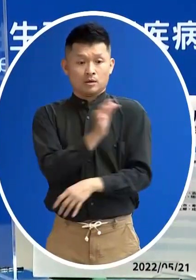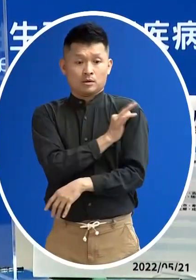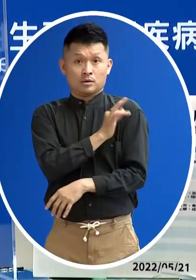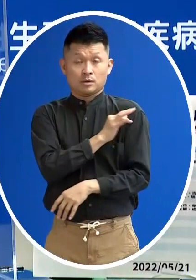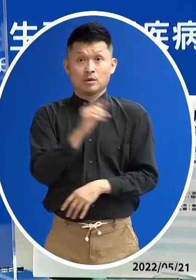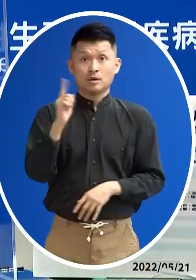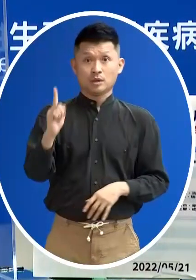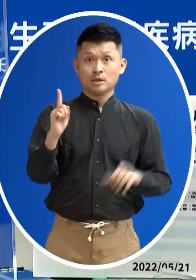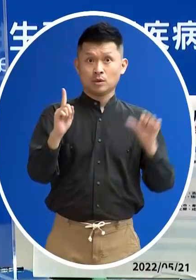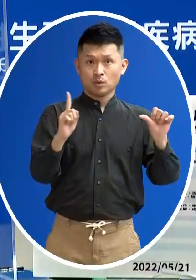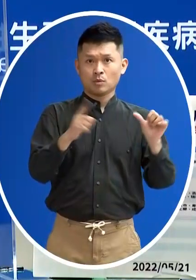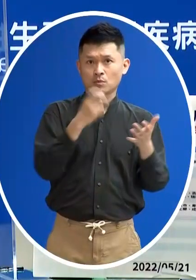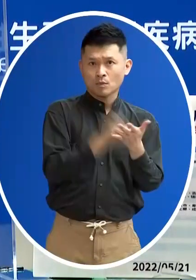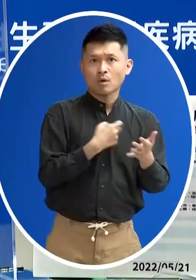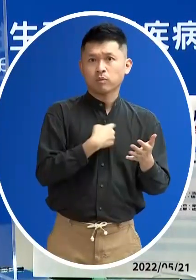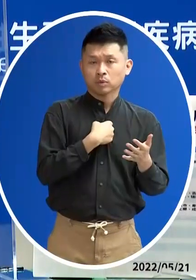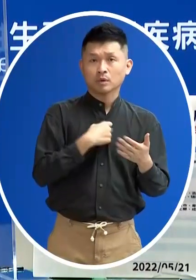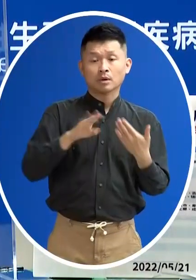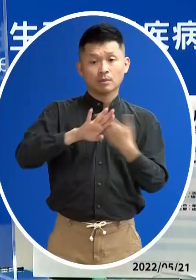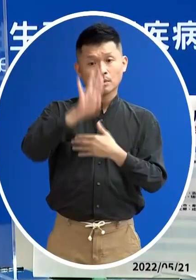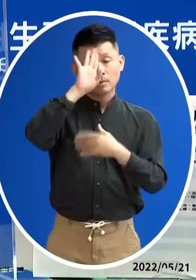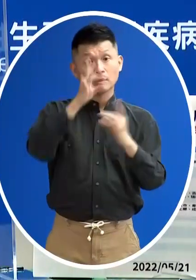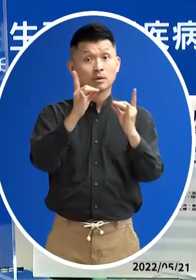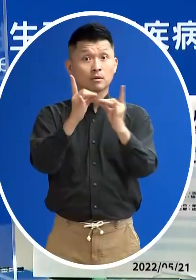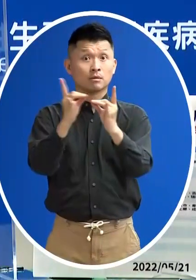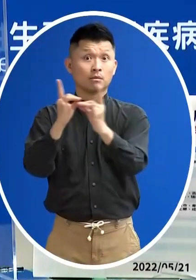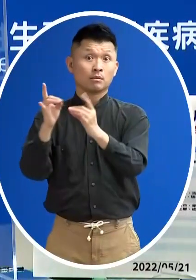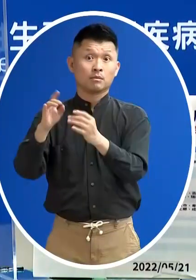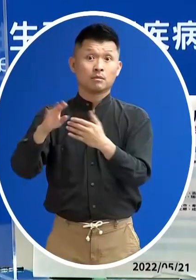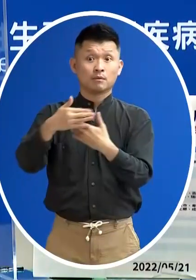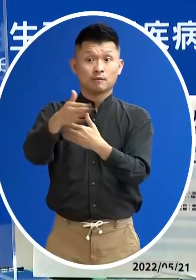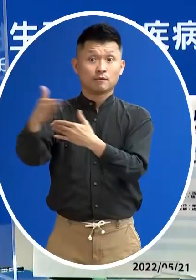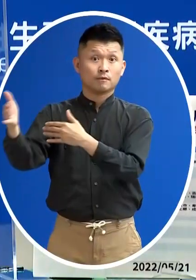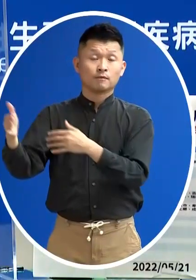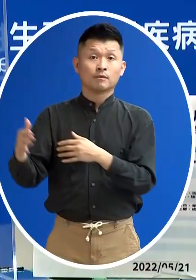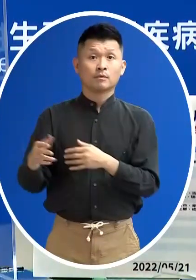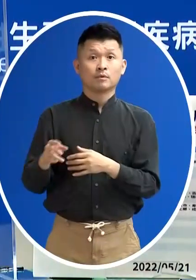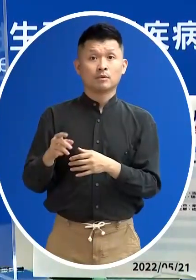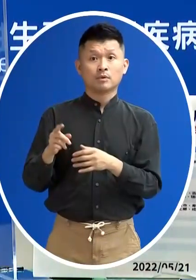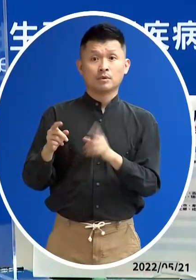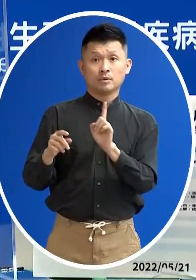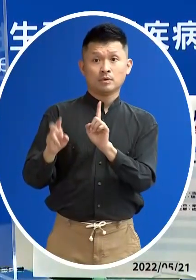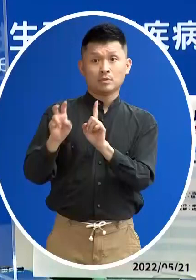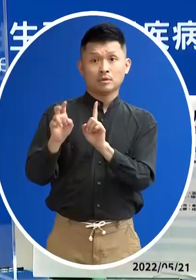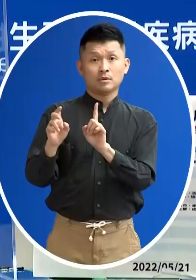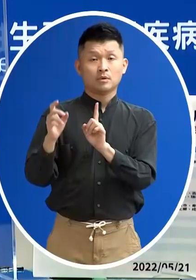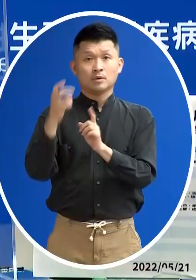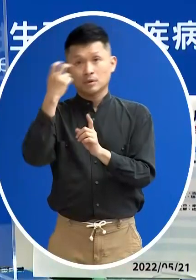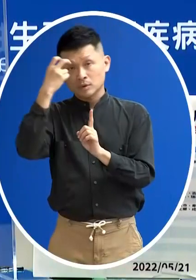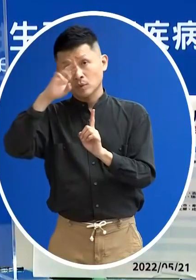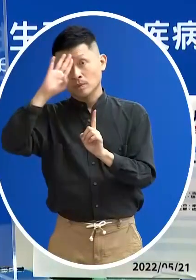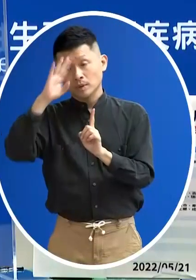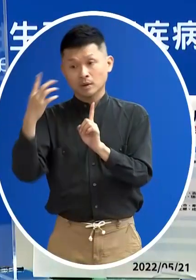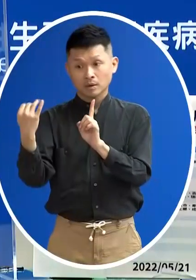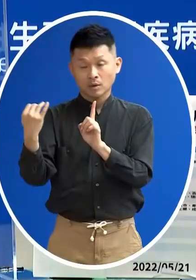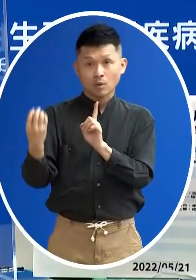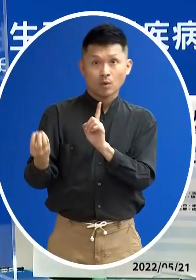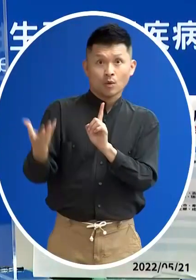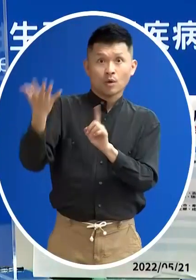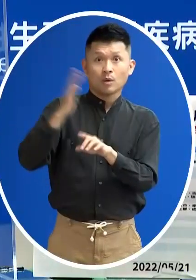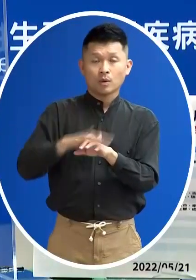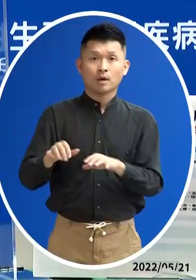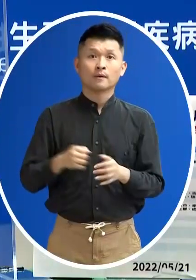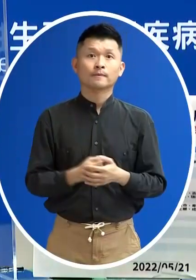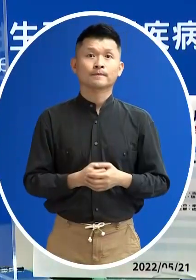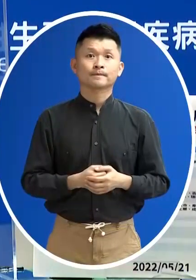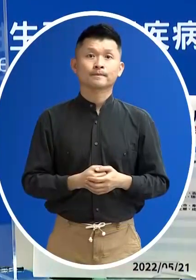1:5，那换句话说，你其他的病房的护病比这个就是照顾的人就变多了。那现在大家都知道，我们